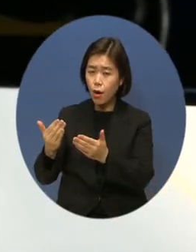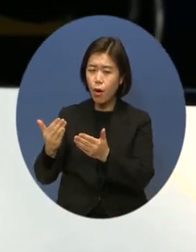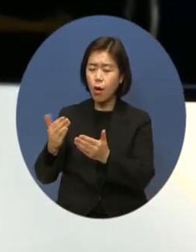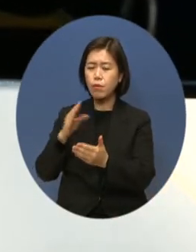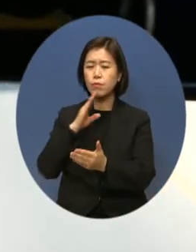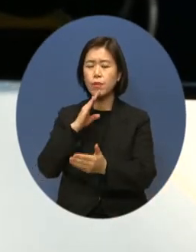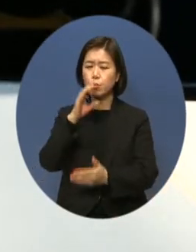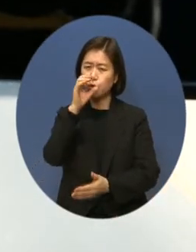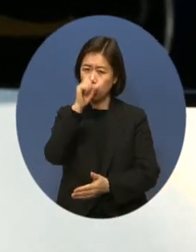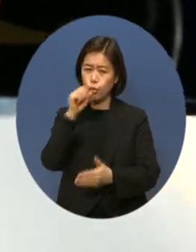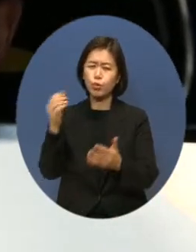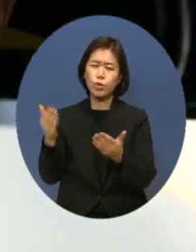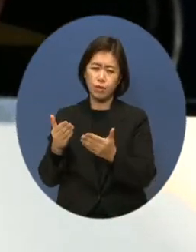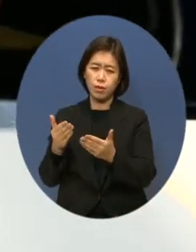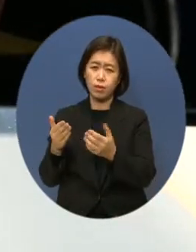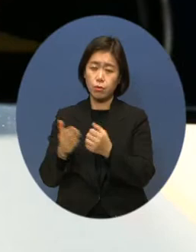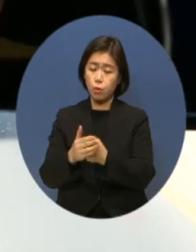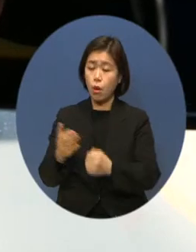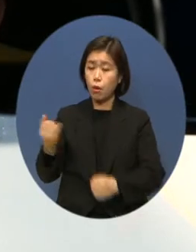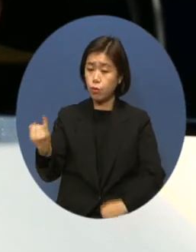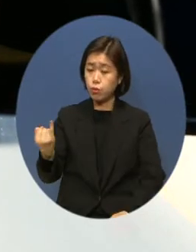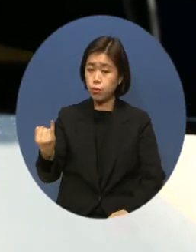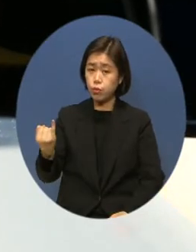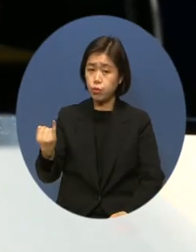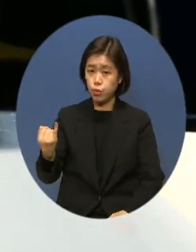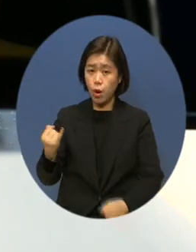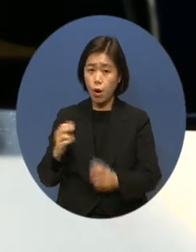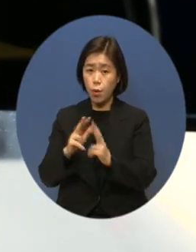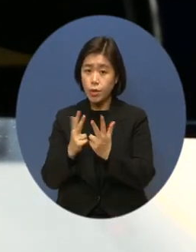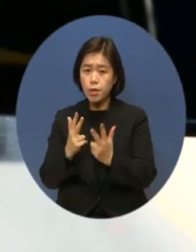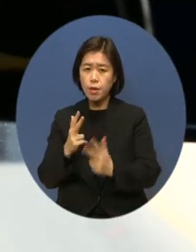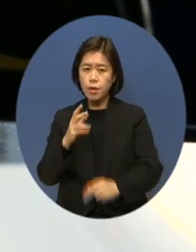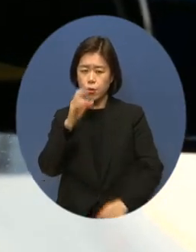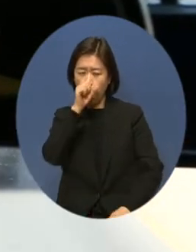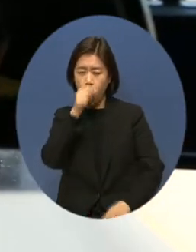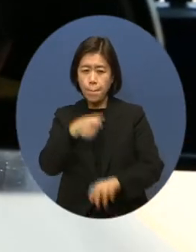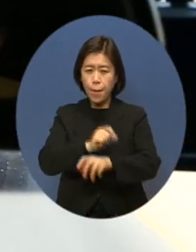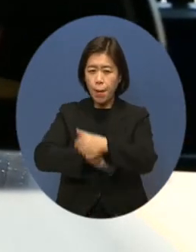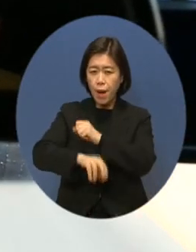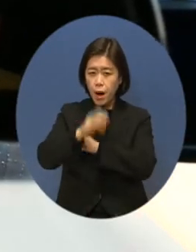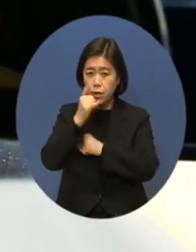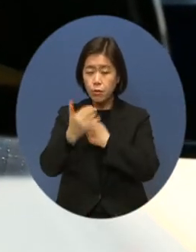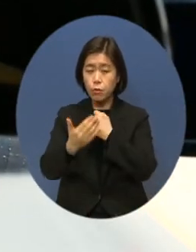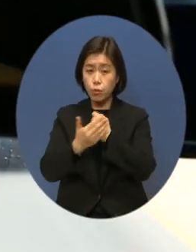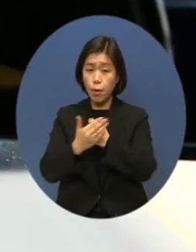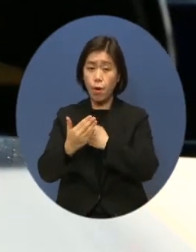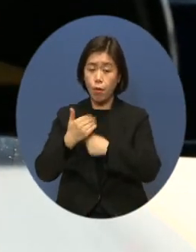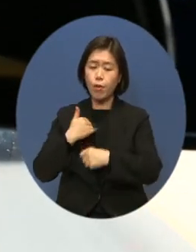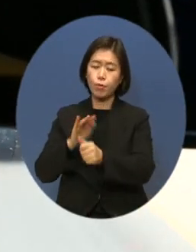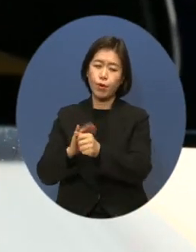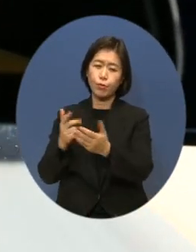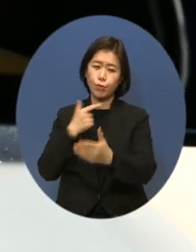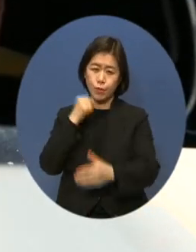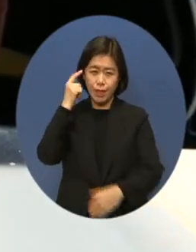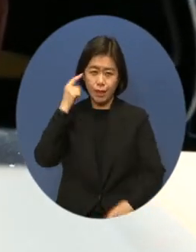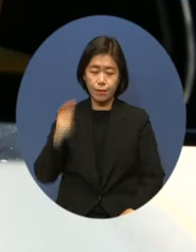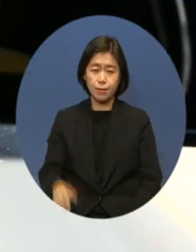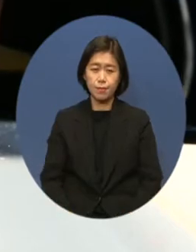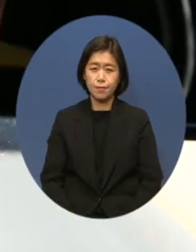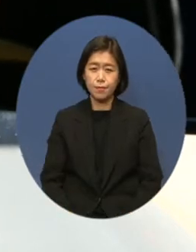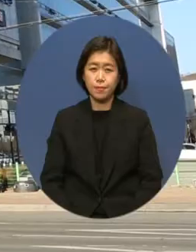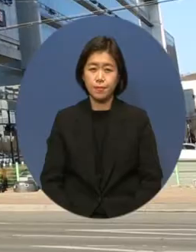또 좋아하고 하니까 적극적으로 할 수, 제가 도울 수 있는 만큼 항상 도와주려고 생각하고 있죠.